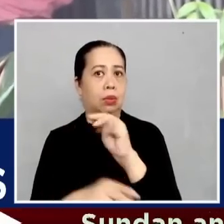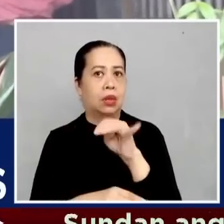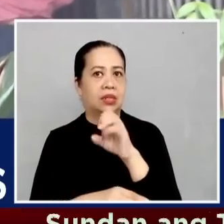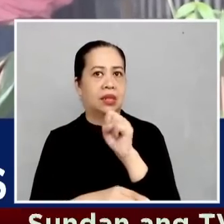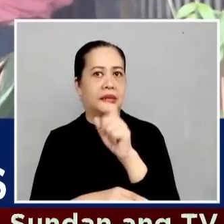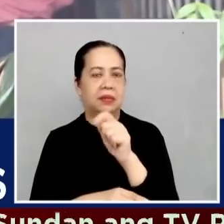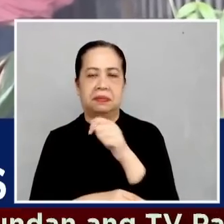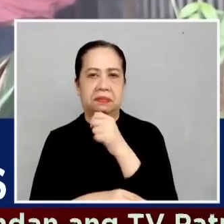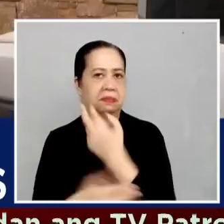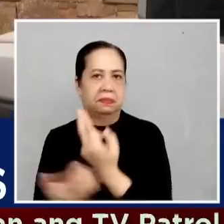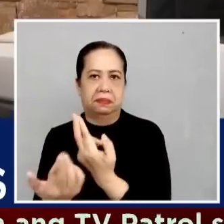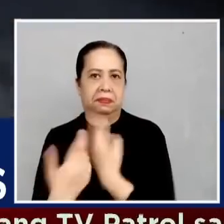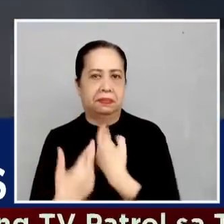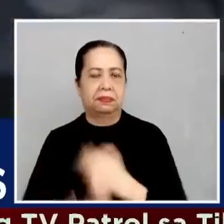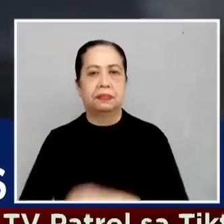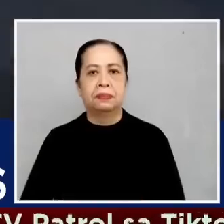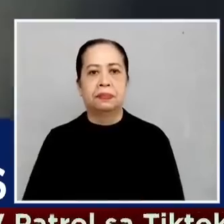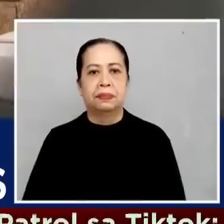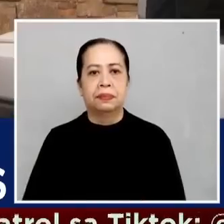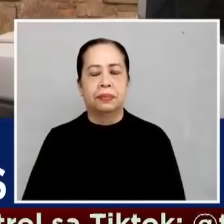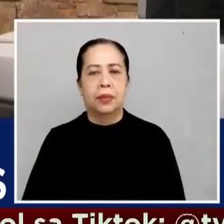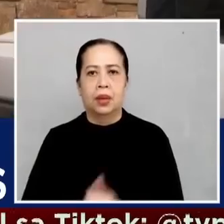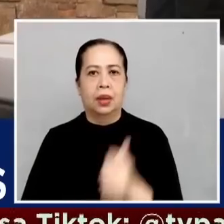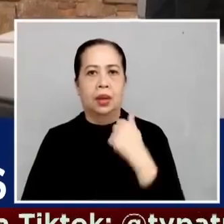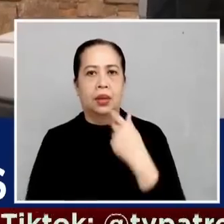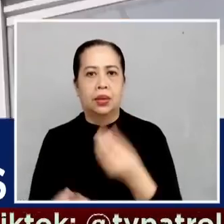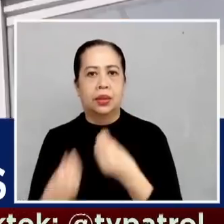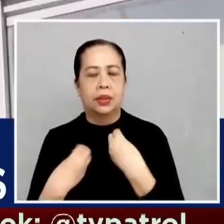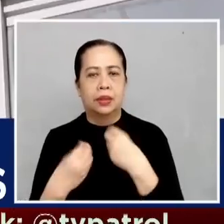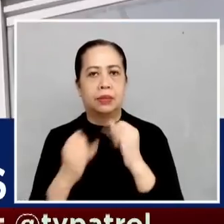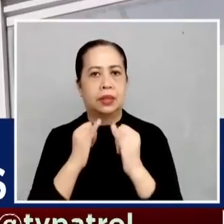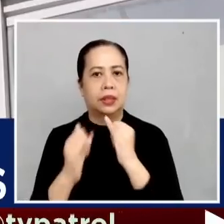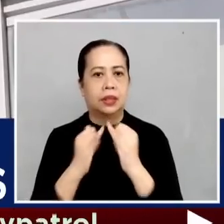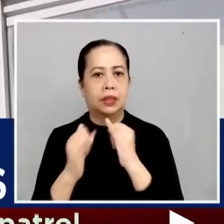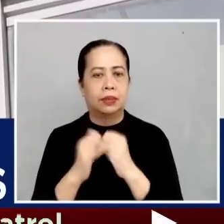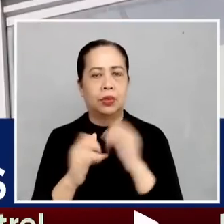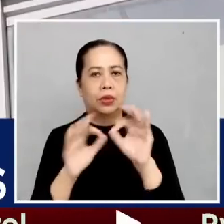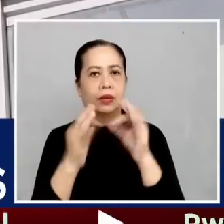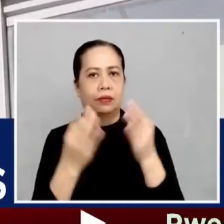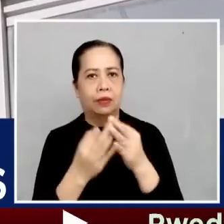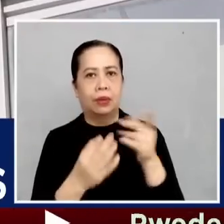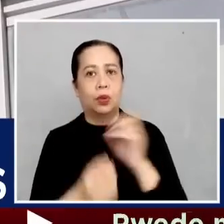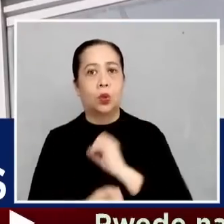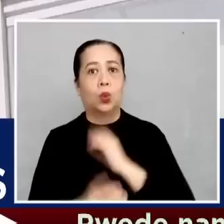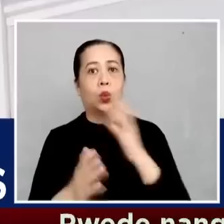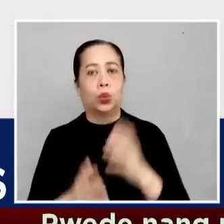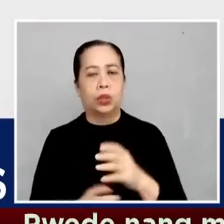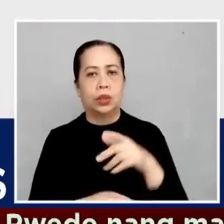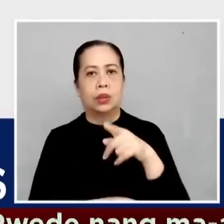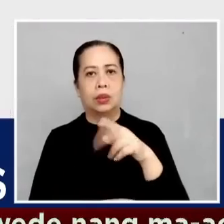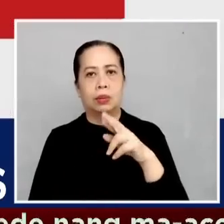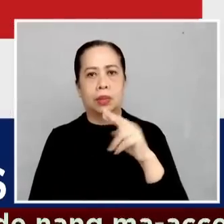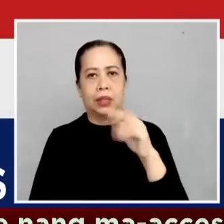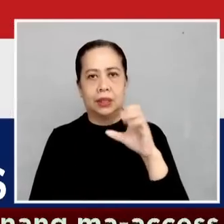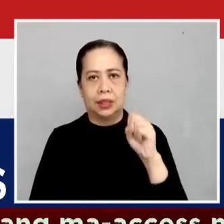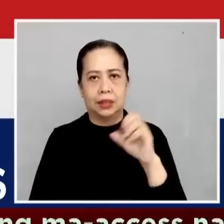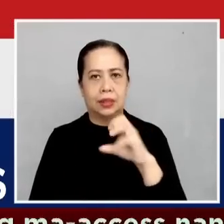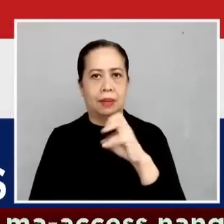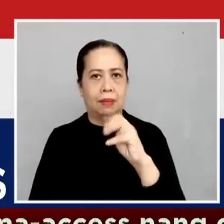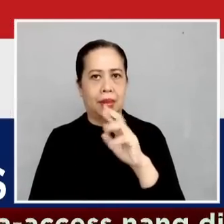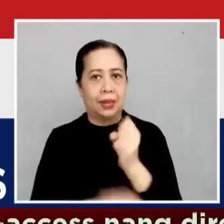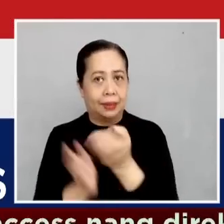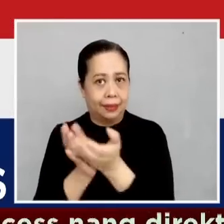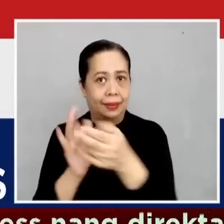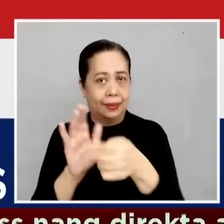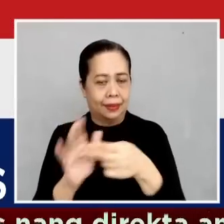sila nagbibigay ng pahayag. Tumanggi naman magbigay ng panayam ang pamilya Cabial na may-ari ng Princess Empress. Pero sa isang pahayag,